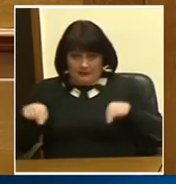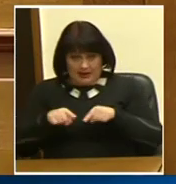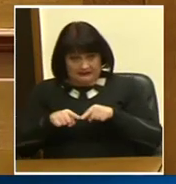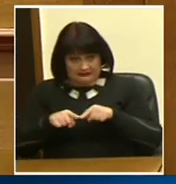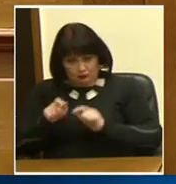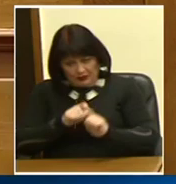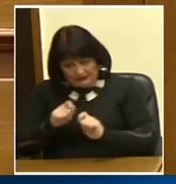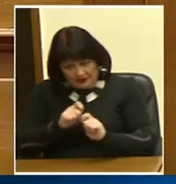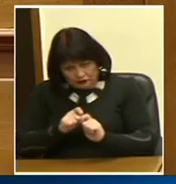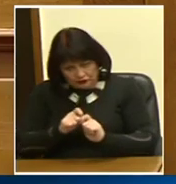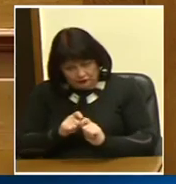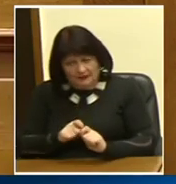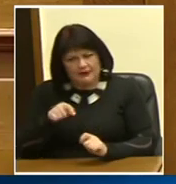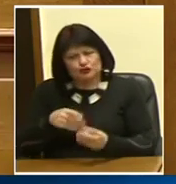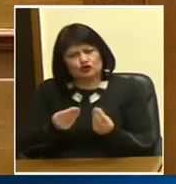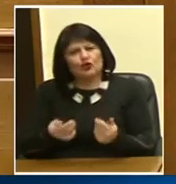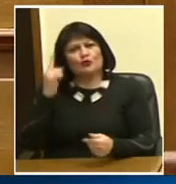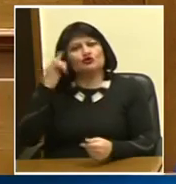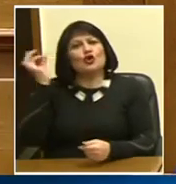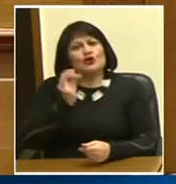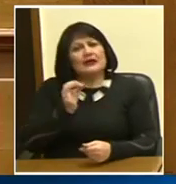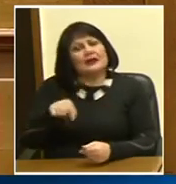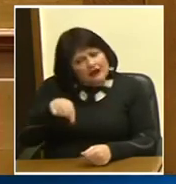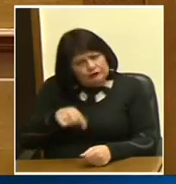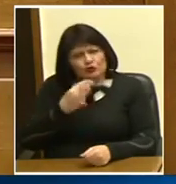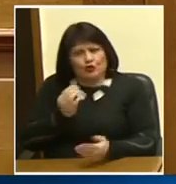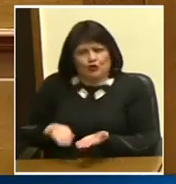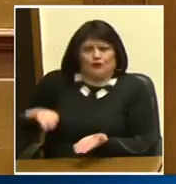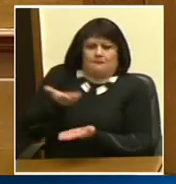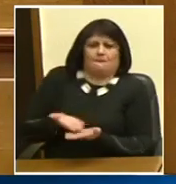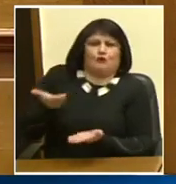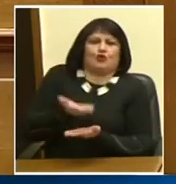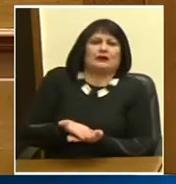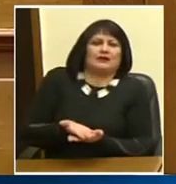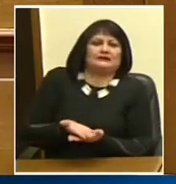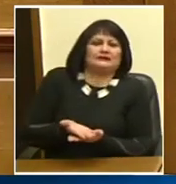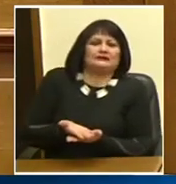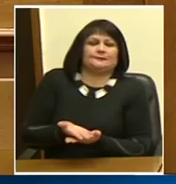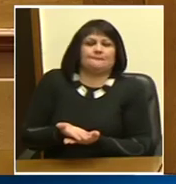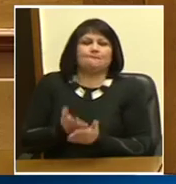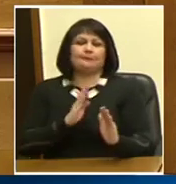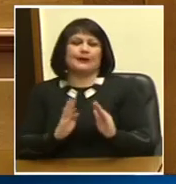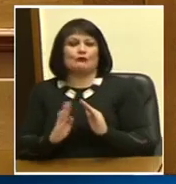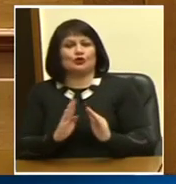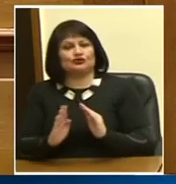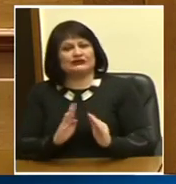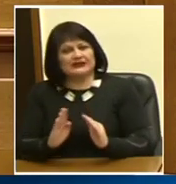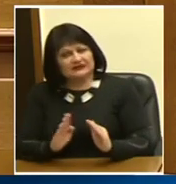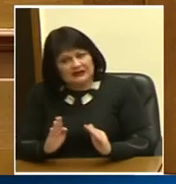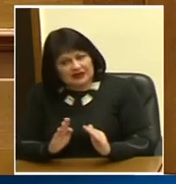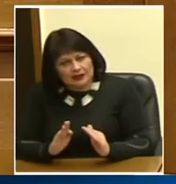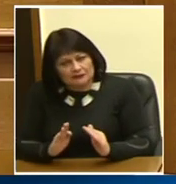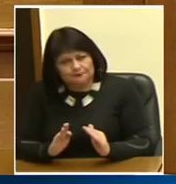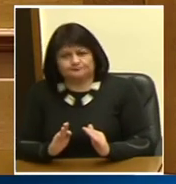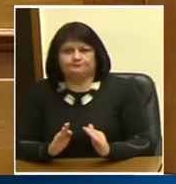αυτή τη λογική, καταθέτουμε σήμερα τις προτάσεις μας για την προστασία του νερού και